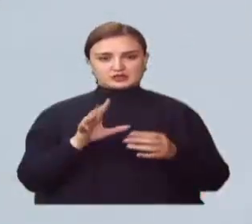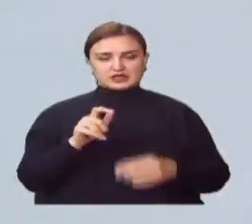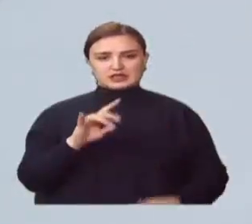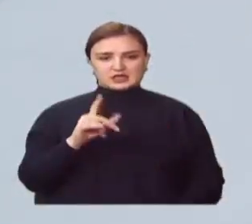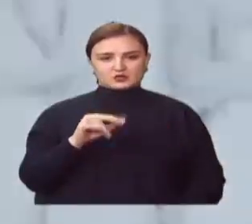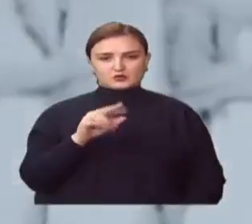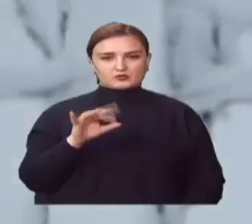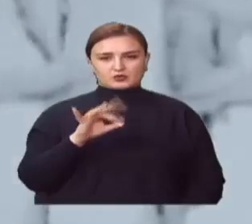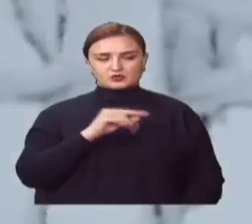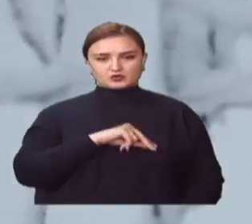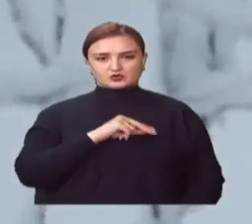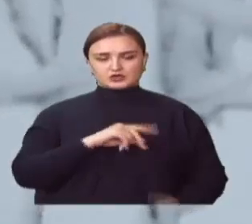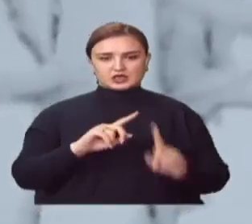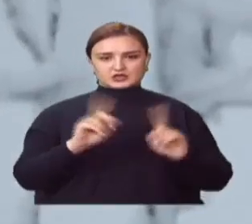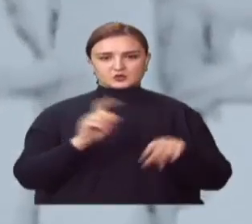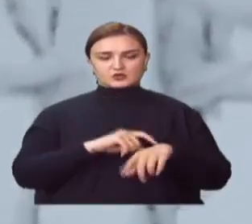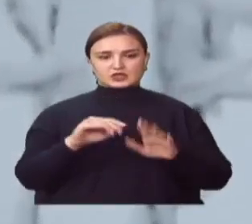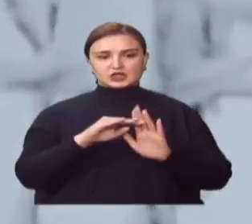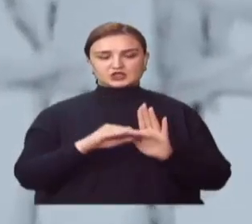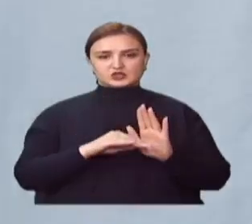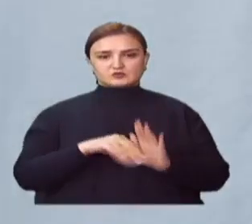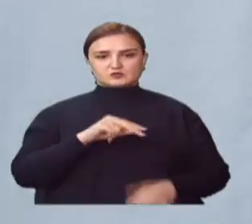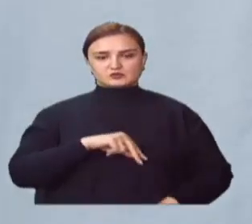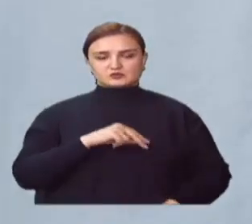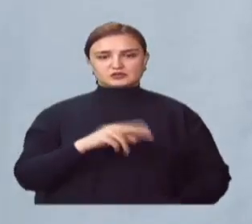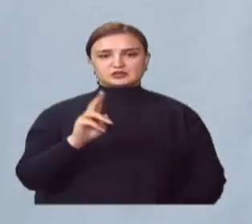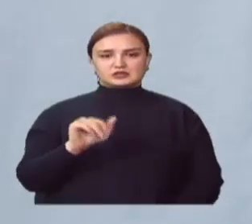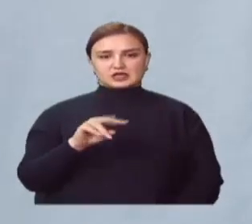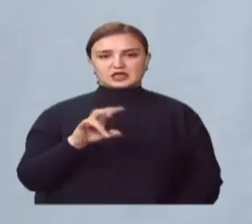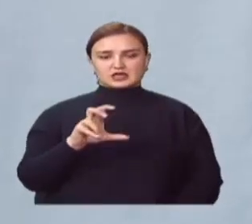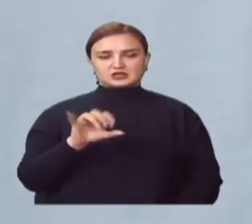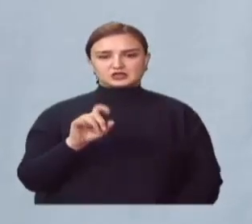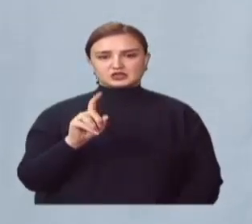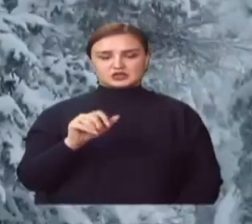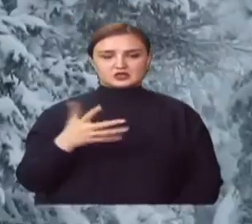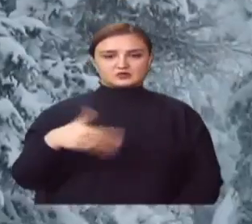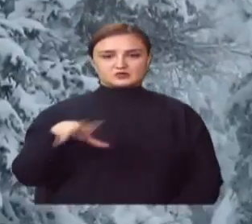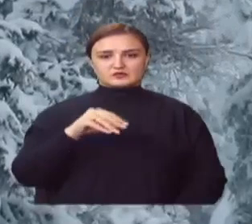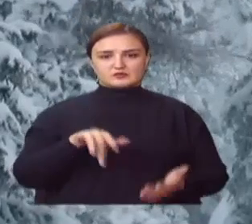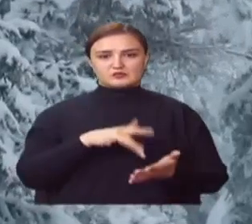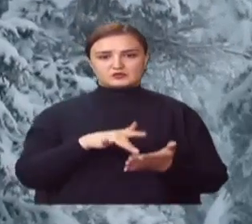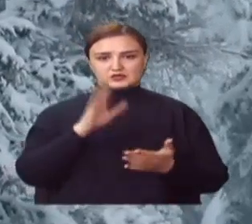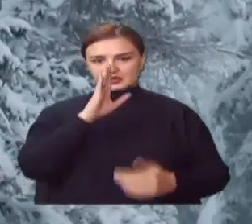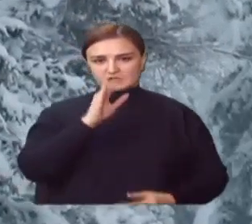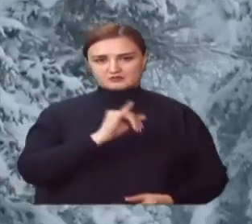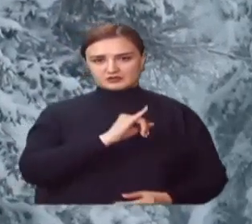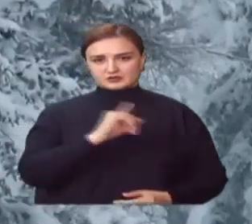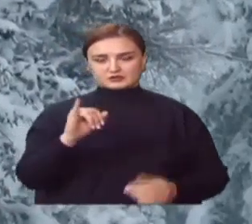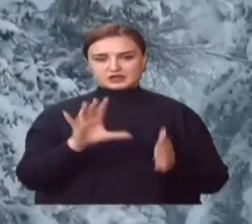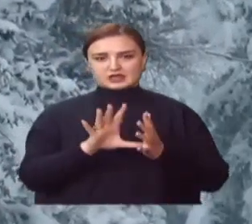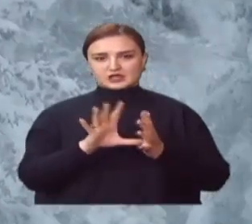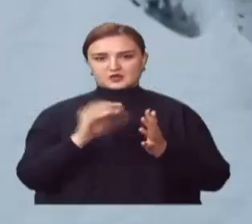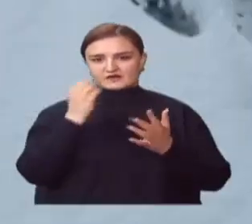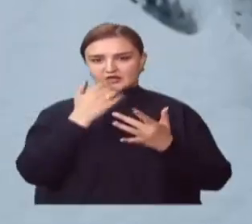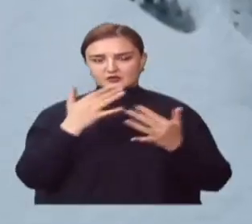ჯორჯი მუშაობის განსაკუთრებულ რეჟიმზეა გადასული ასევე წალენჯი ხაში და ყველა იმ მუნიციპალიტეტში, სადაც უამრავი energo